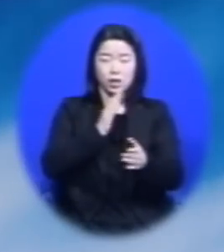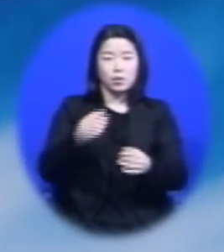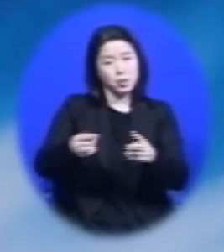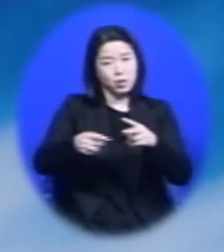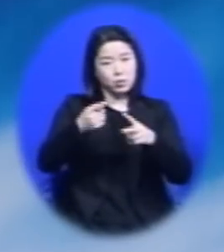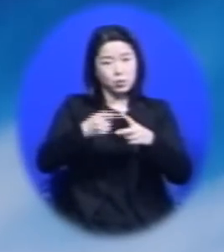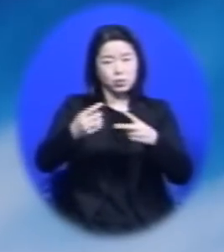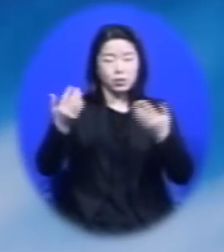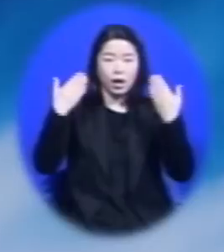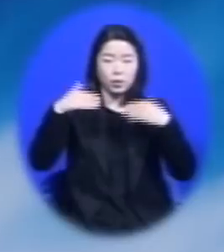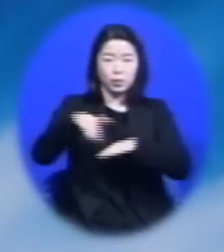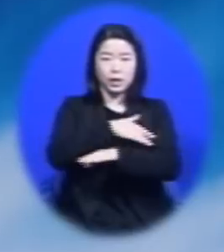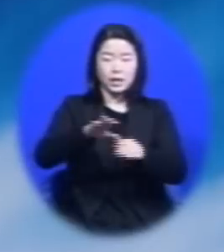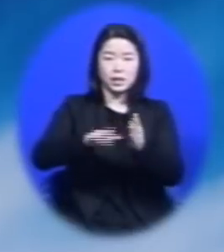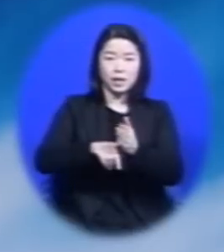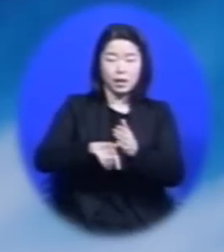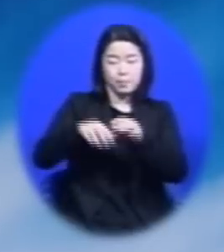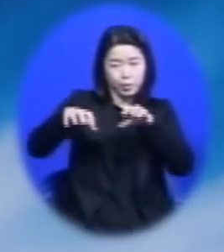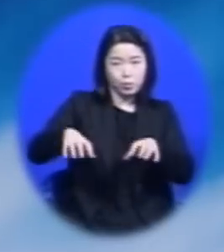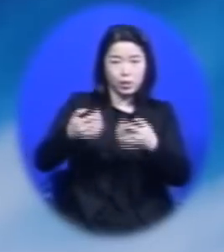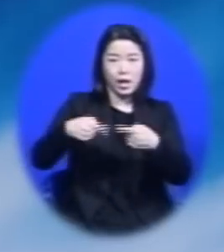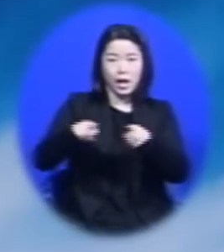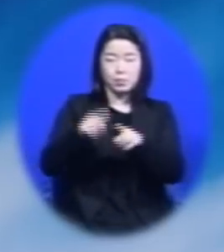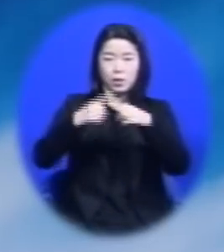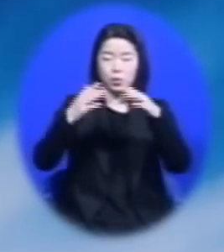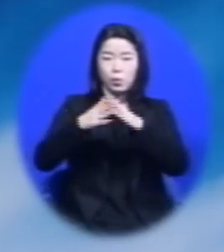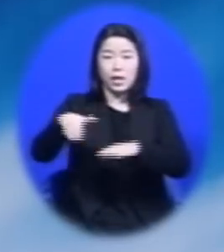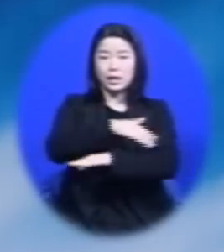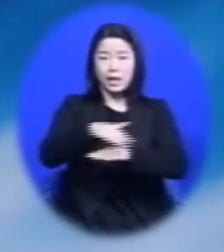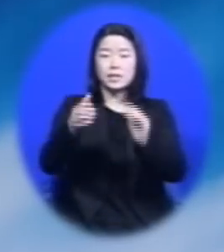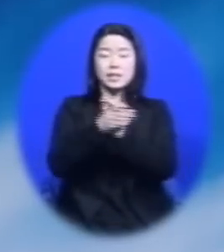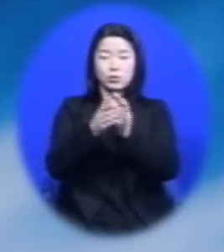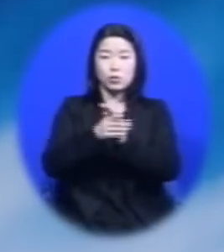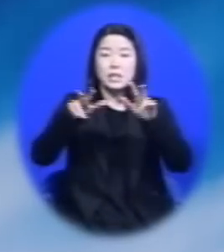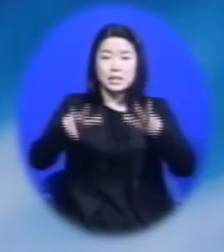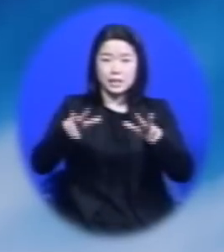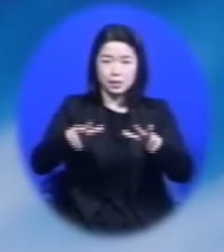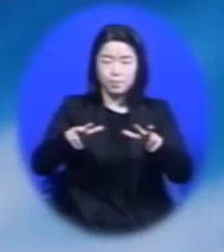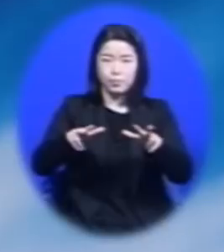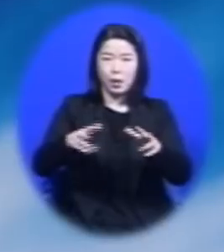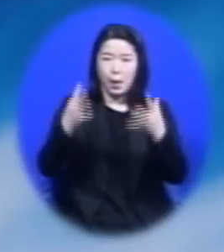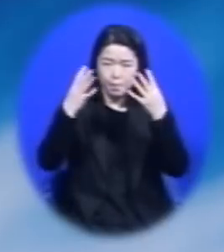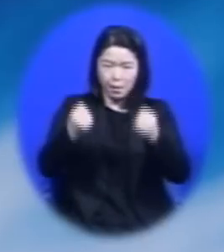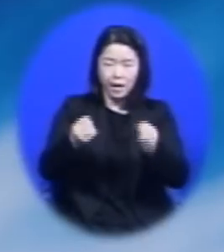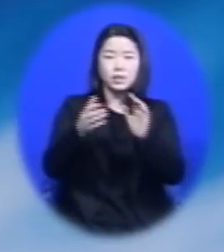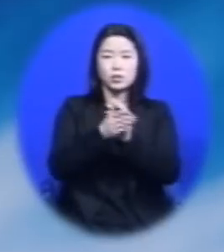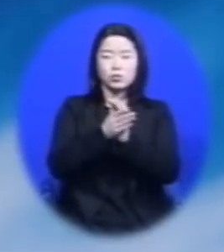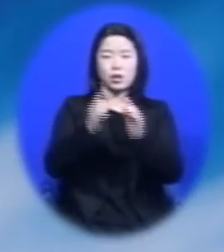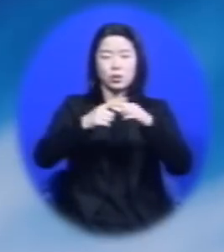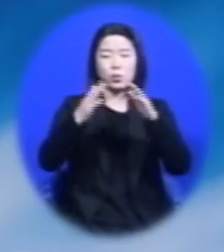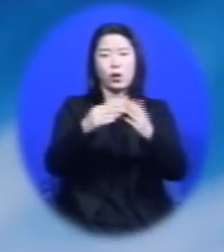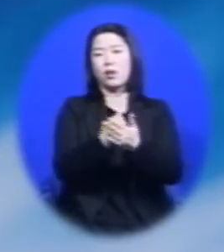때 저하고 동네에서 같이 교회 다니던 친구들 지금 상당히 많은 친구들이 교회